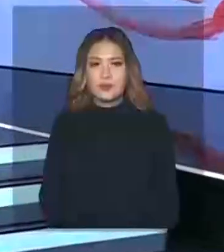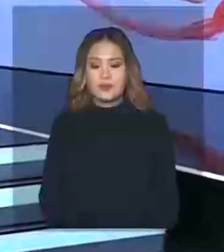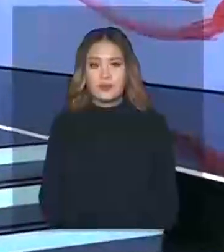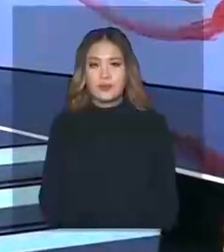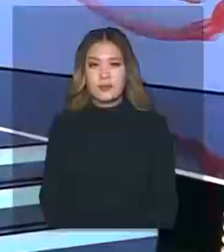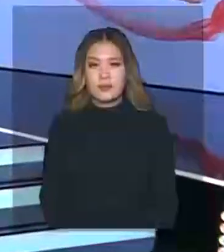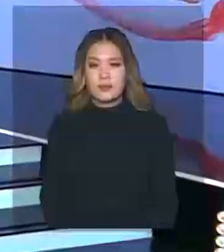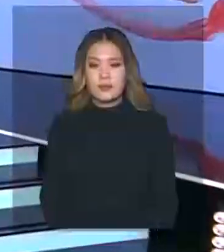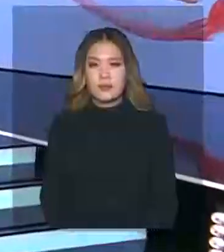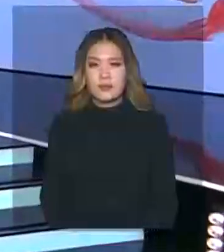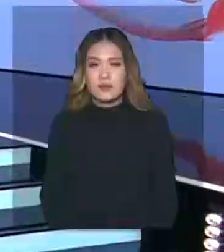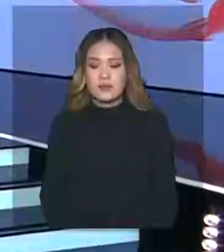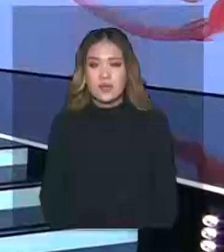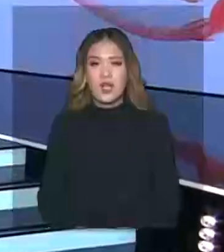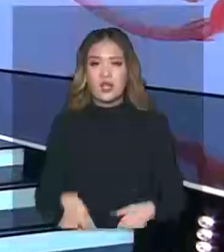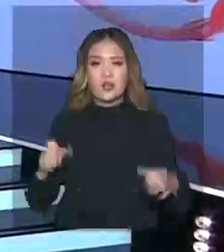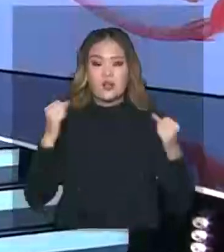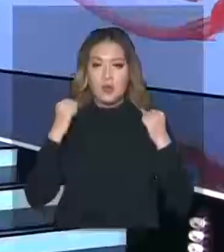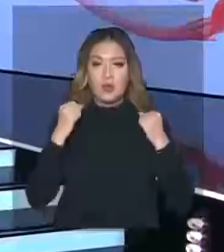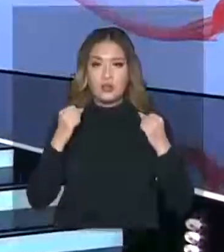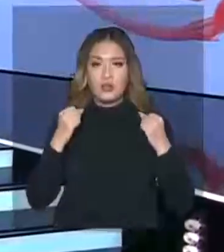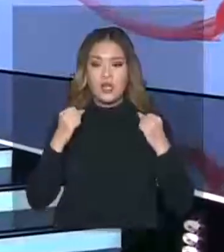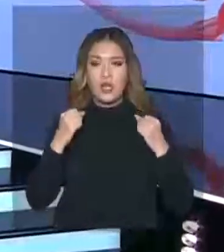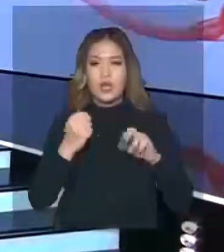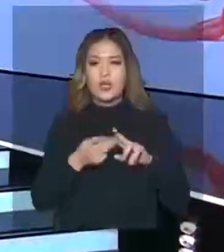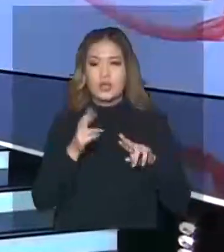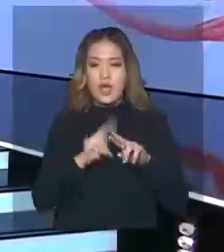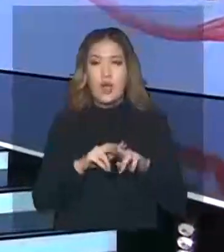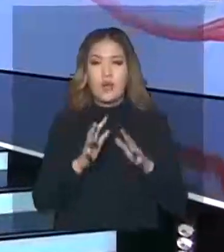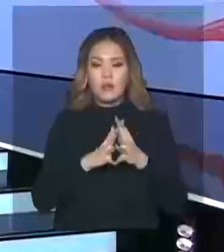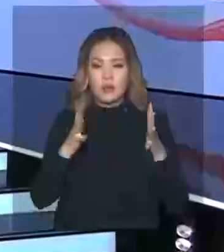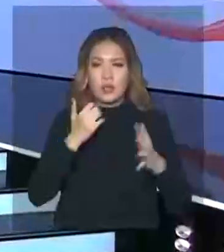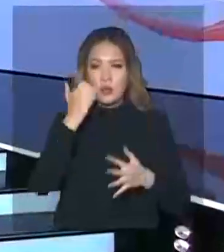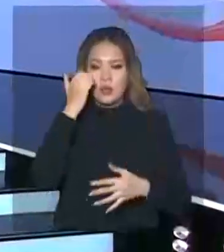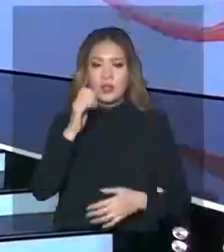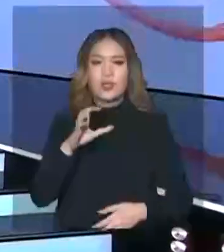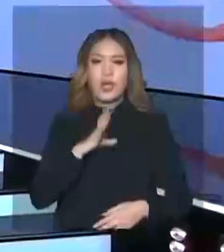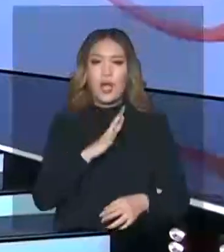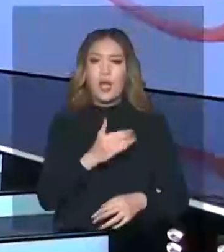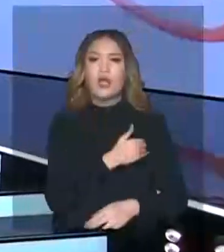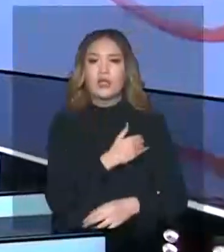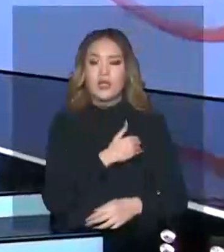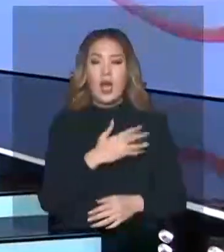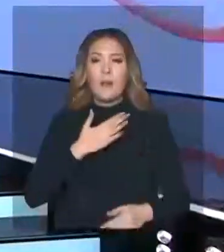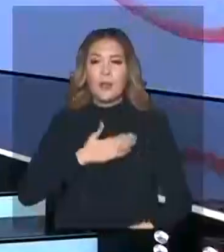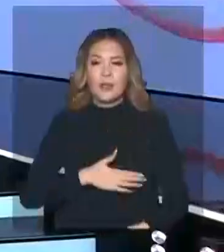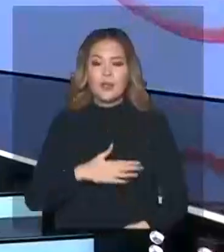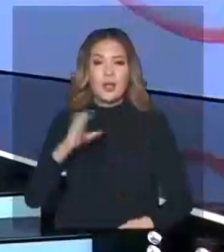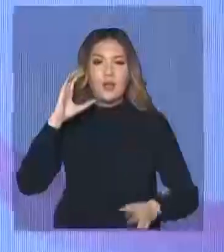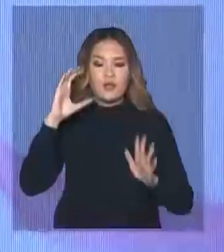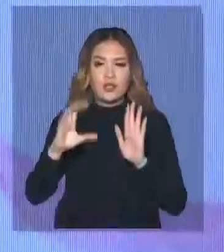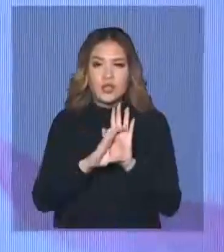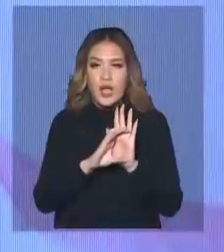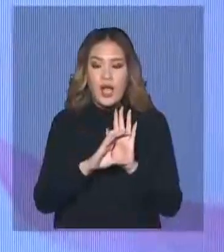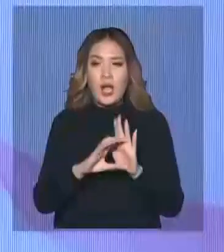берсеңіз, спортшылардың амандасуы да бір бөлек қой. Көп рахмет. Самат мырза, мынау енді жағымды жаңалық, аз